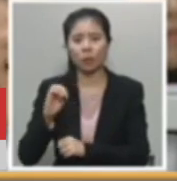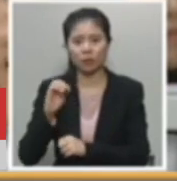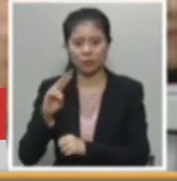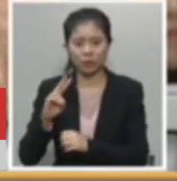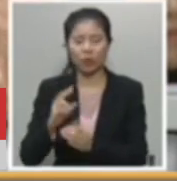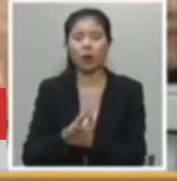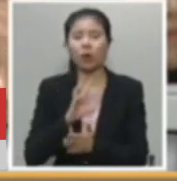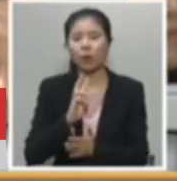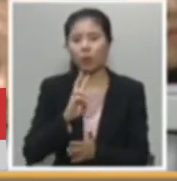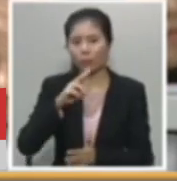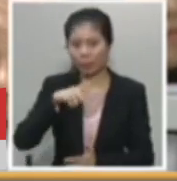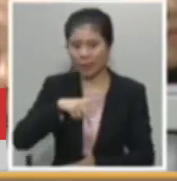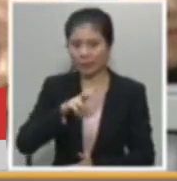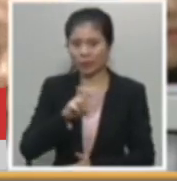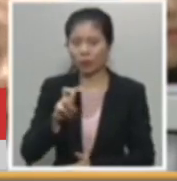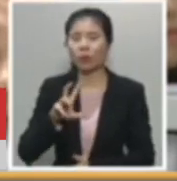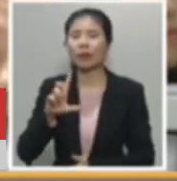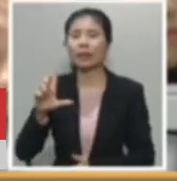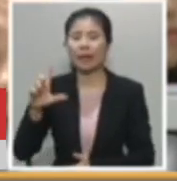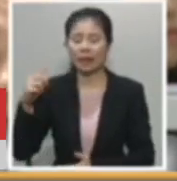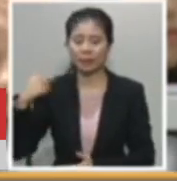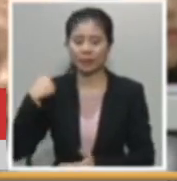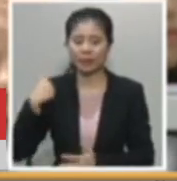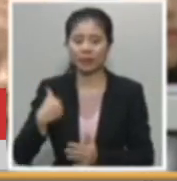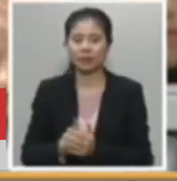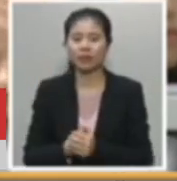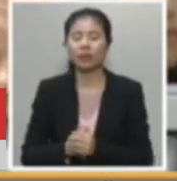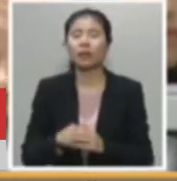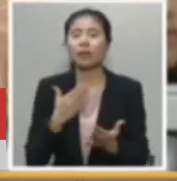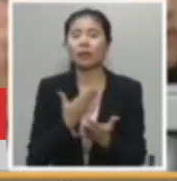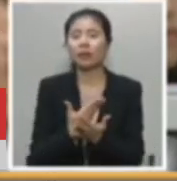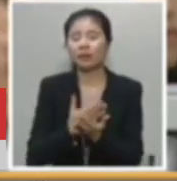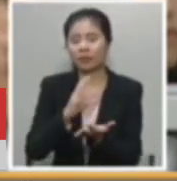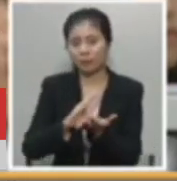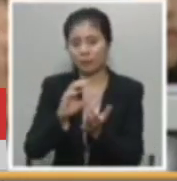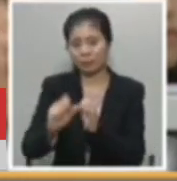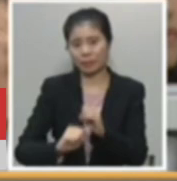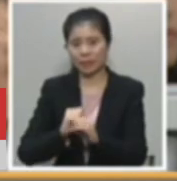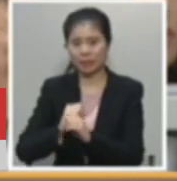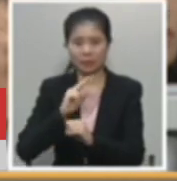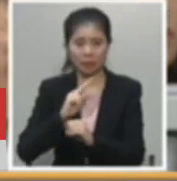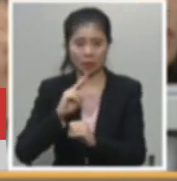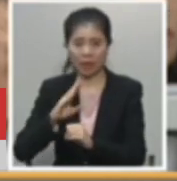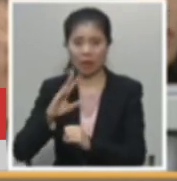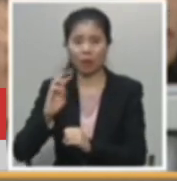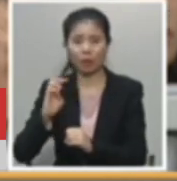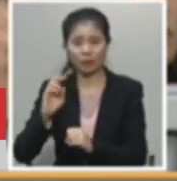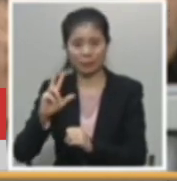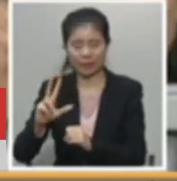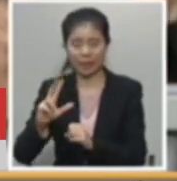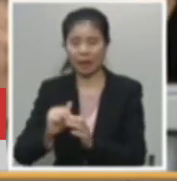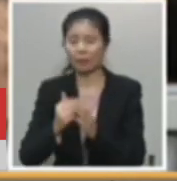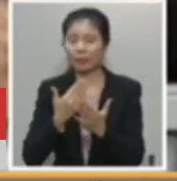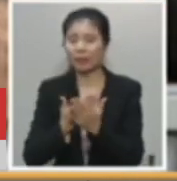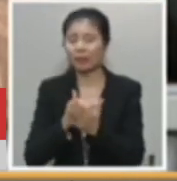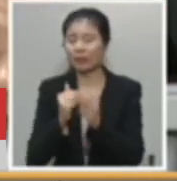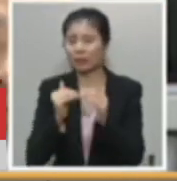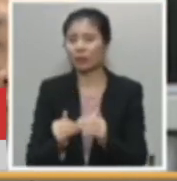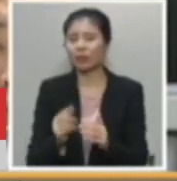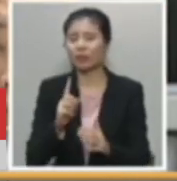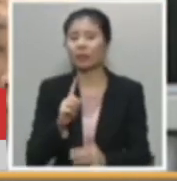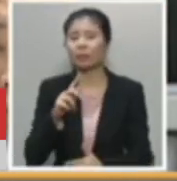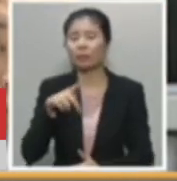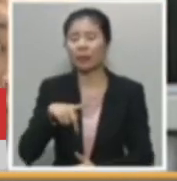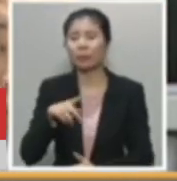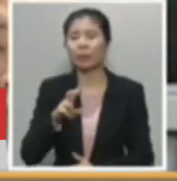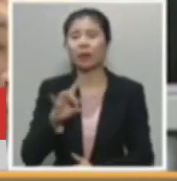6,203 ล้านบาทงบประมาณใหม่ในปี63นี้ลดลงเหลือ 6,182 ล้านบาทท่านประธ